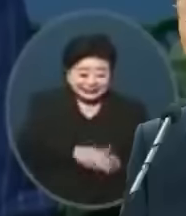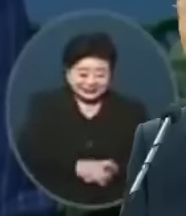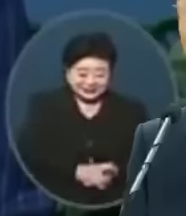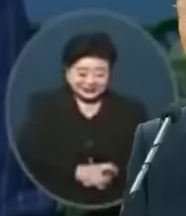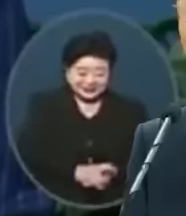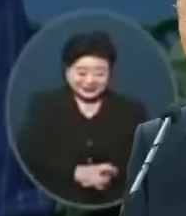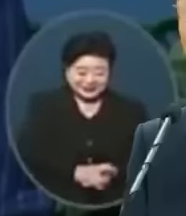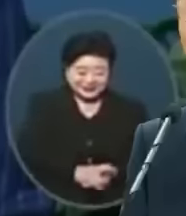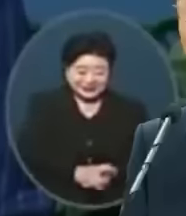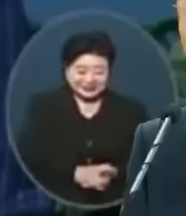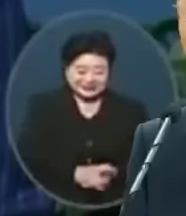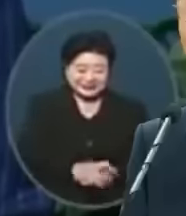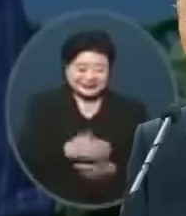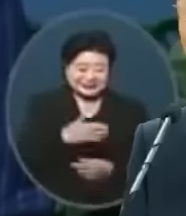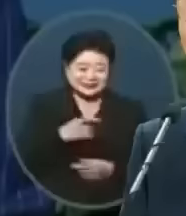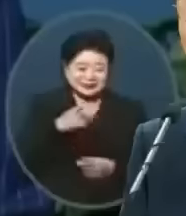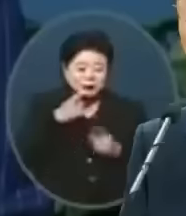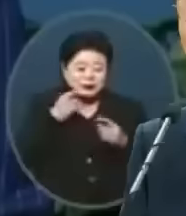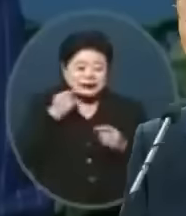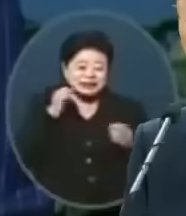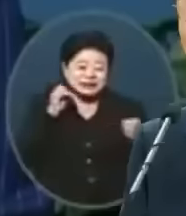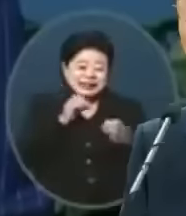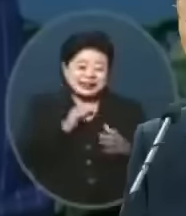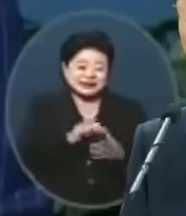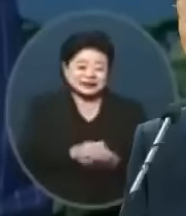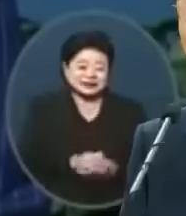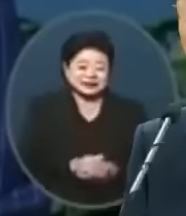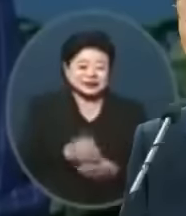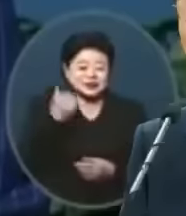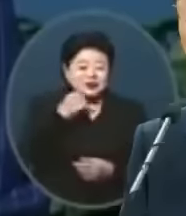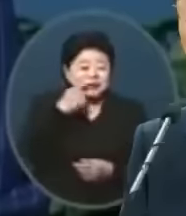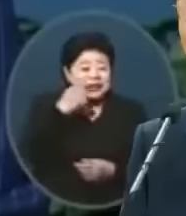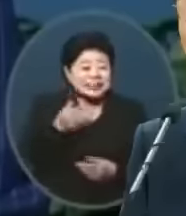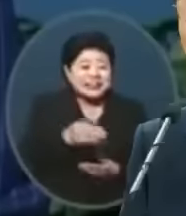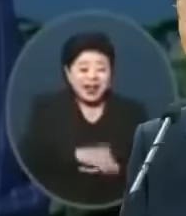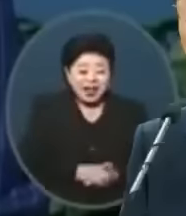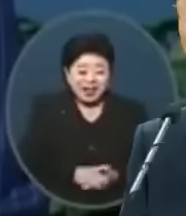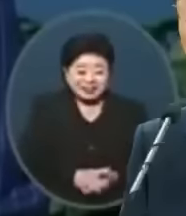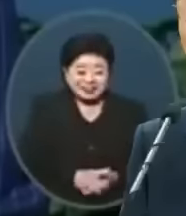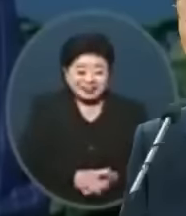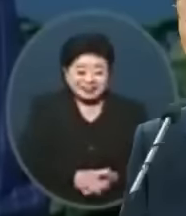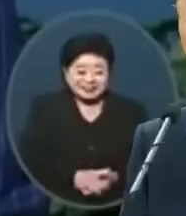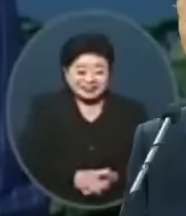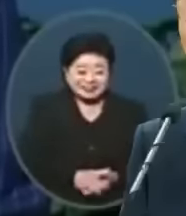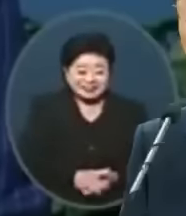그래서 내가 누가 그럽니까?